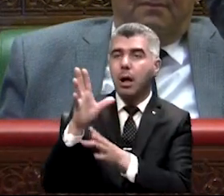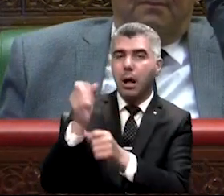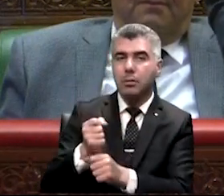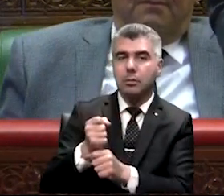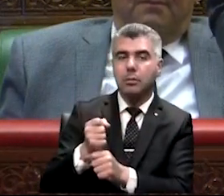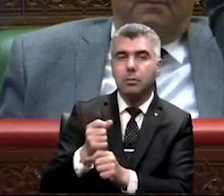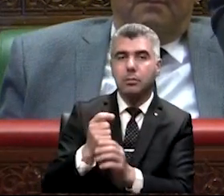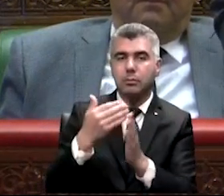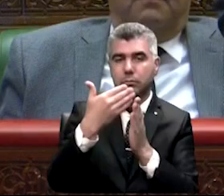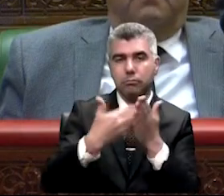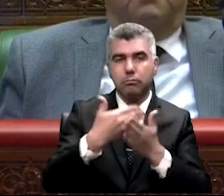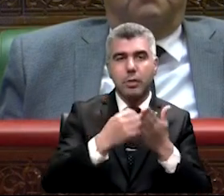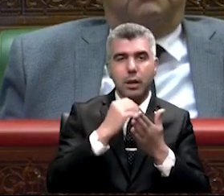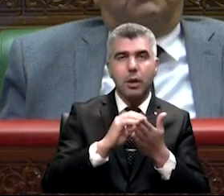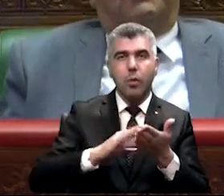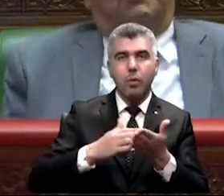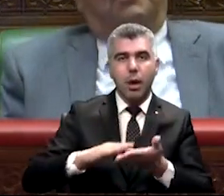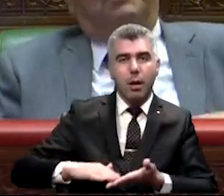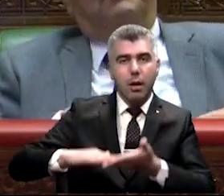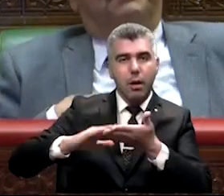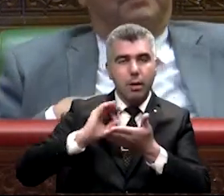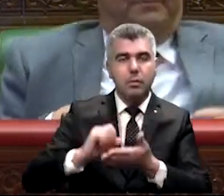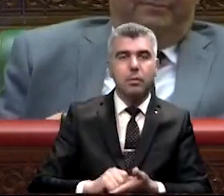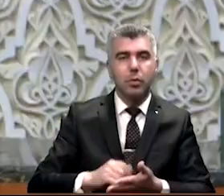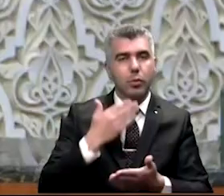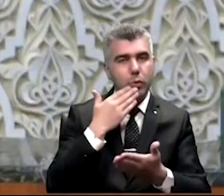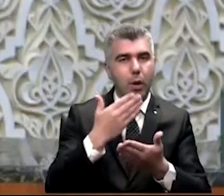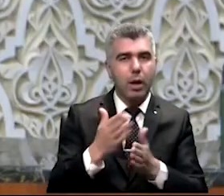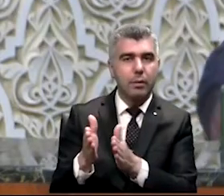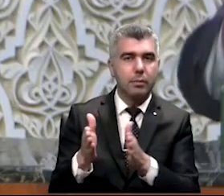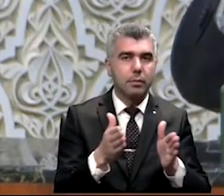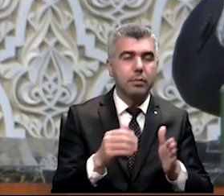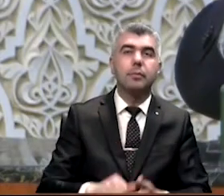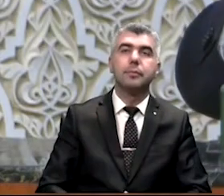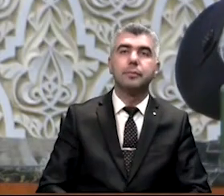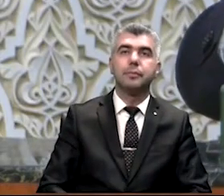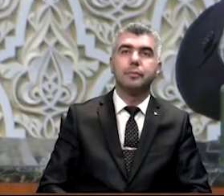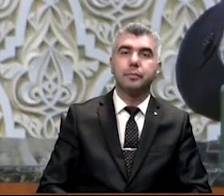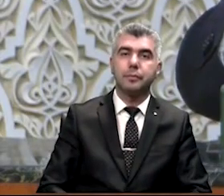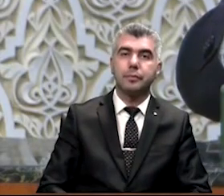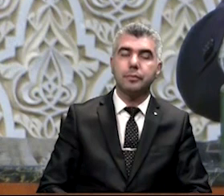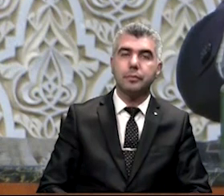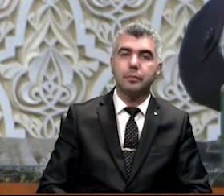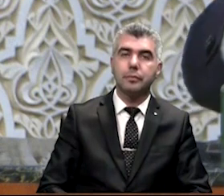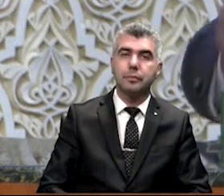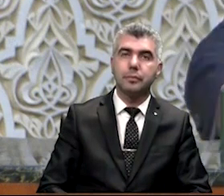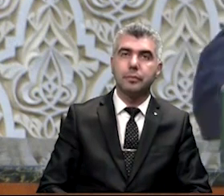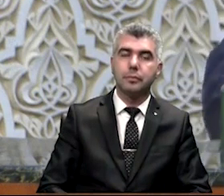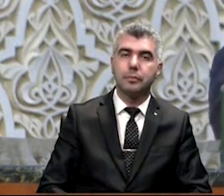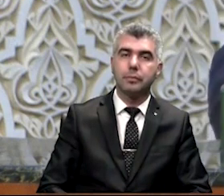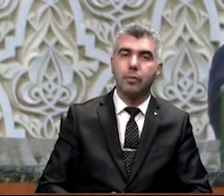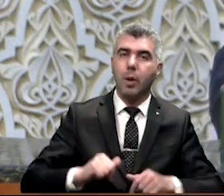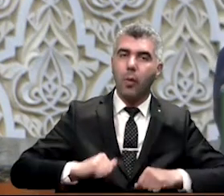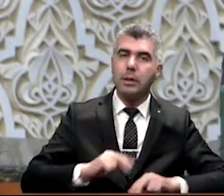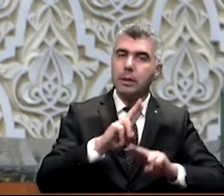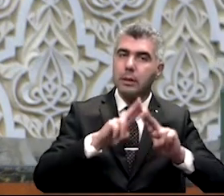الساميه لصاحب الجلاله الملك محمد السادس نصره الله وشكرا سي الوزير تفضلوا تفضلوا